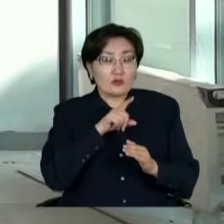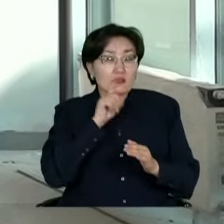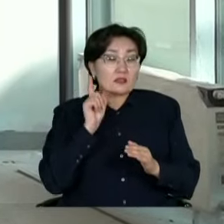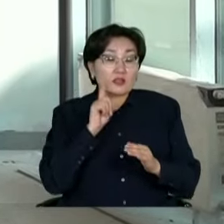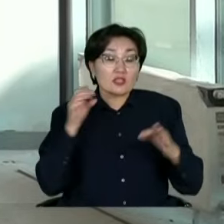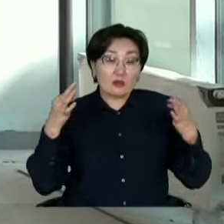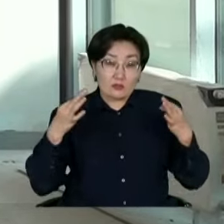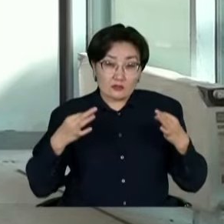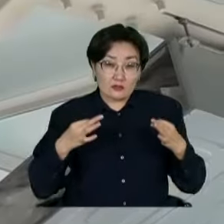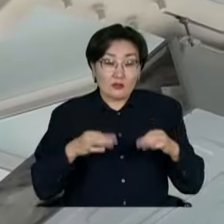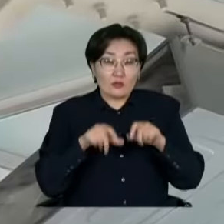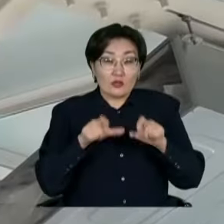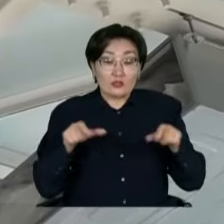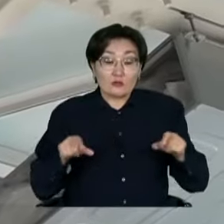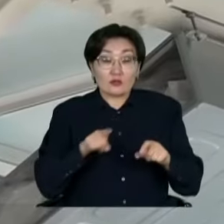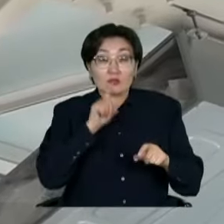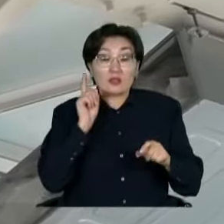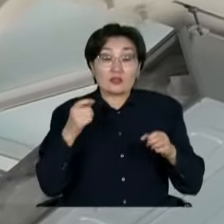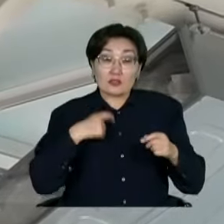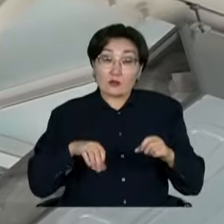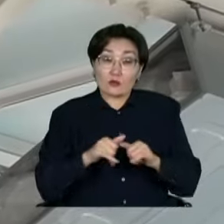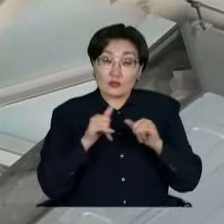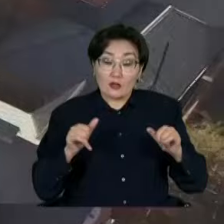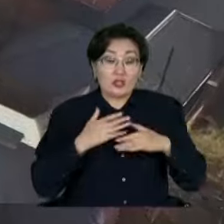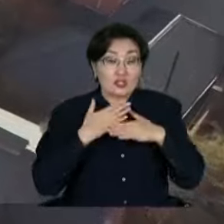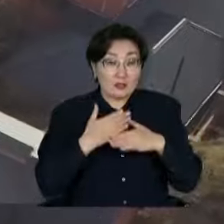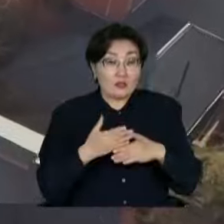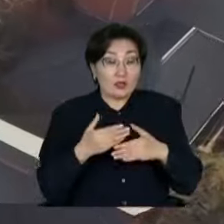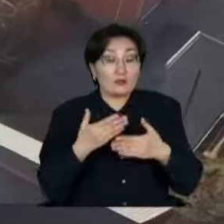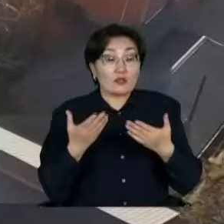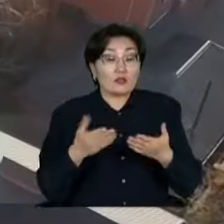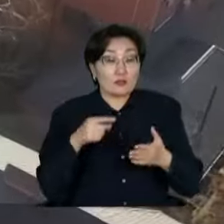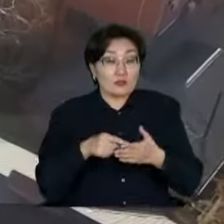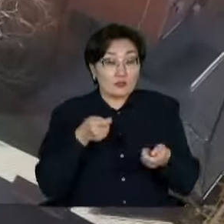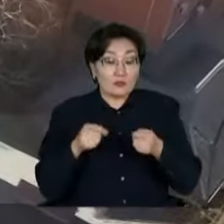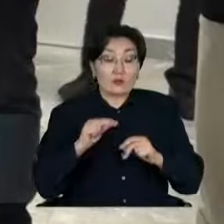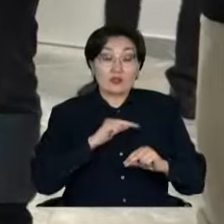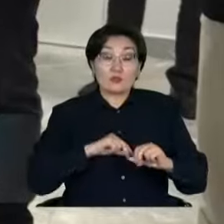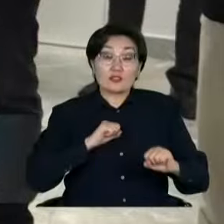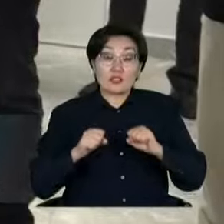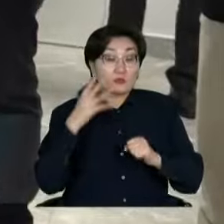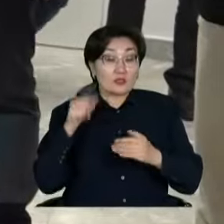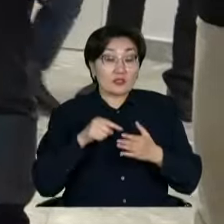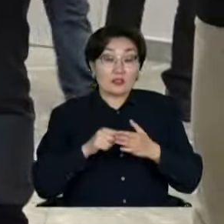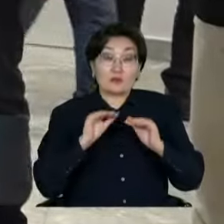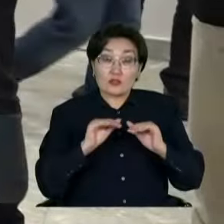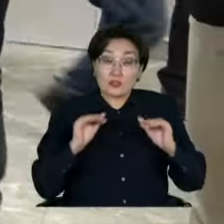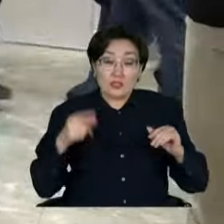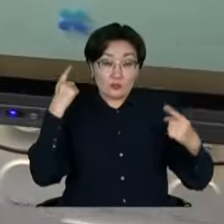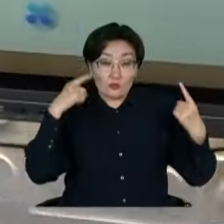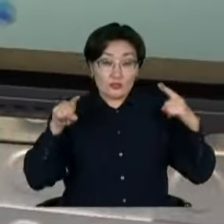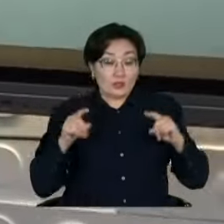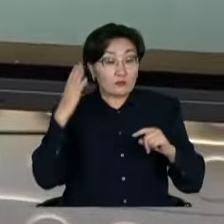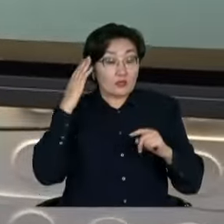емін еркін өз-өздерін жан-жақты дамытуына жағдай жасалынған. Шаһар әкімі жұмыс сапары кезінде алматылық оқушылардың